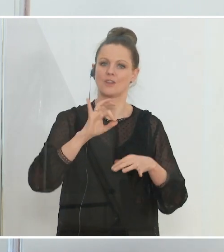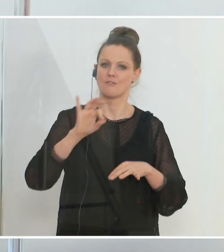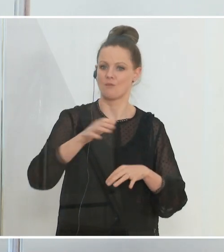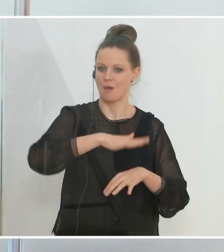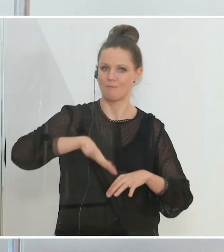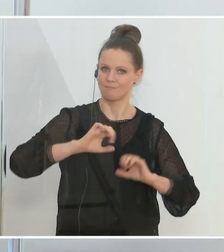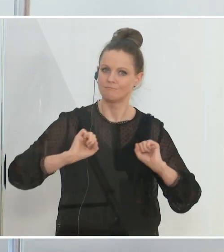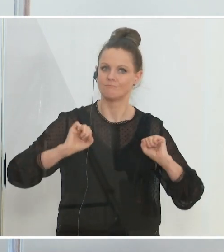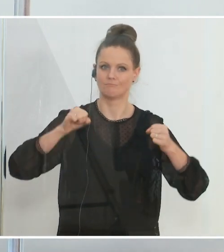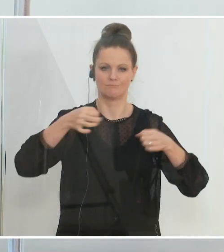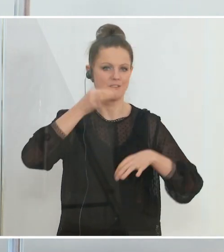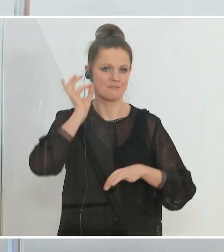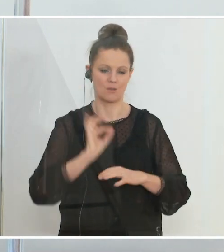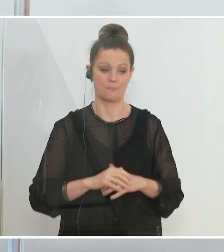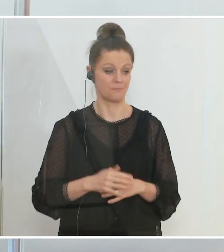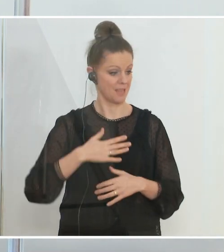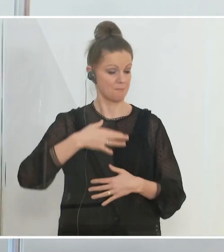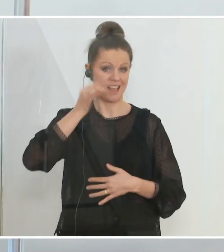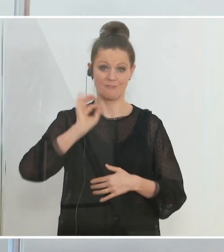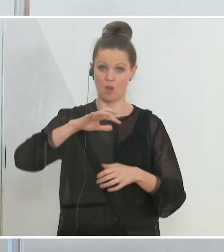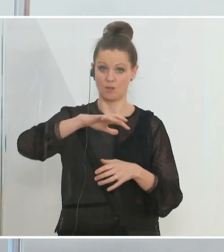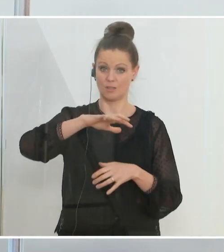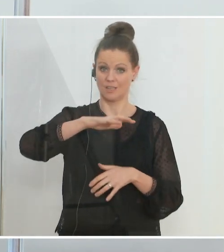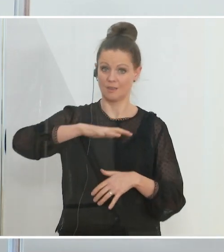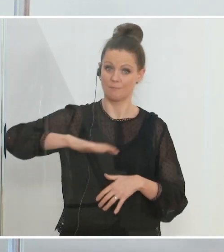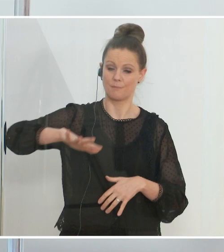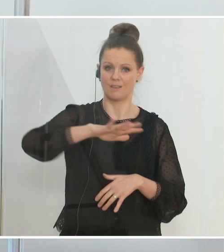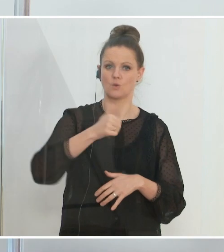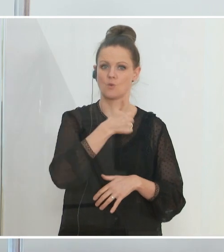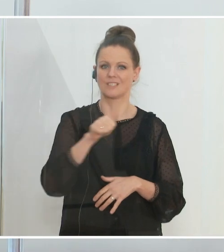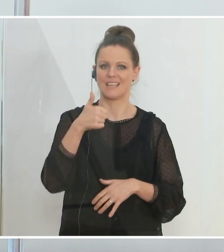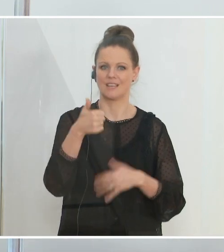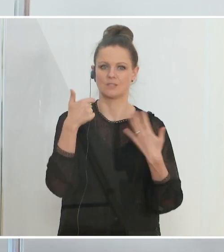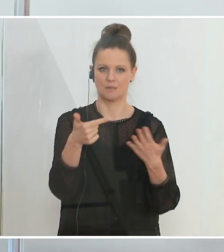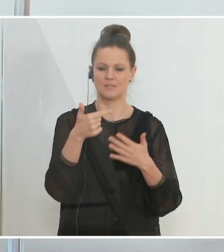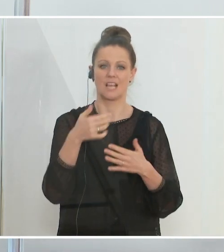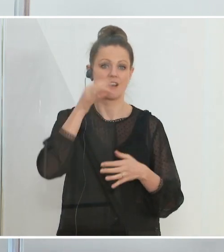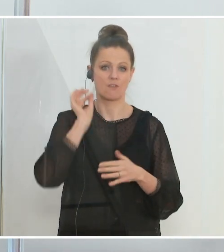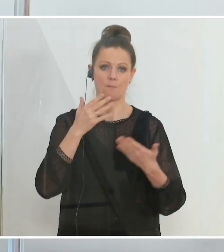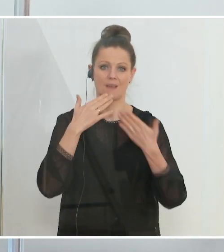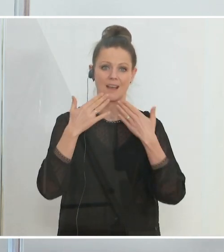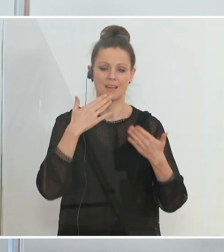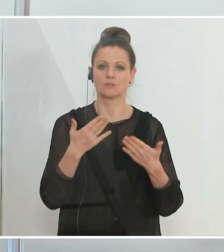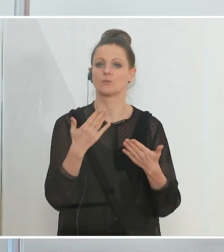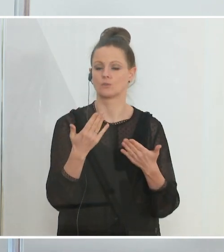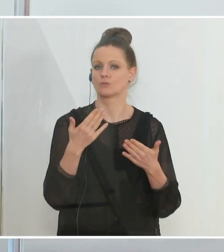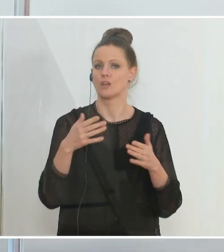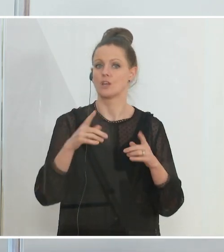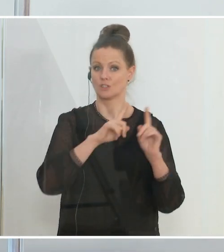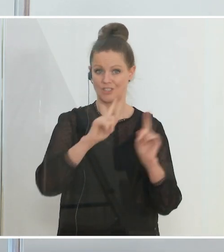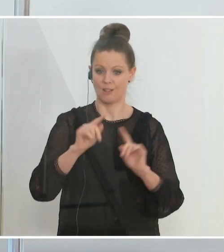wichtig. Wir haben im Frauenressort 171 Frauenberatungsstellen, die wir mit 6,2 Millionen Euro